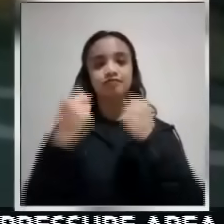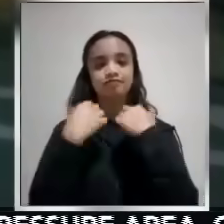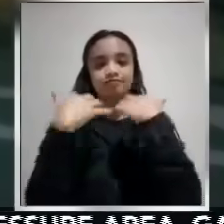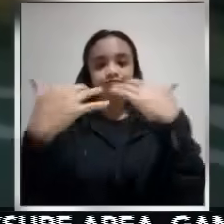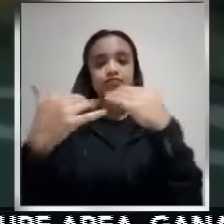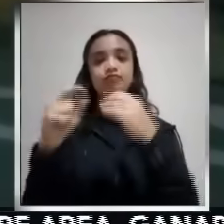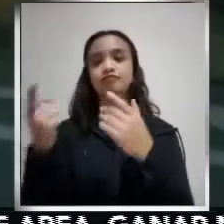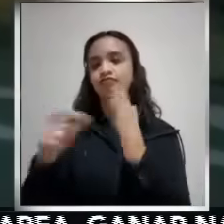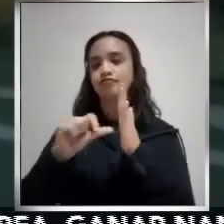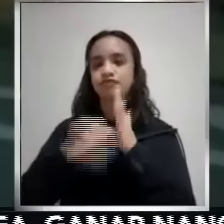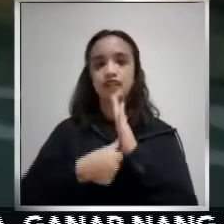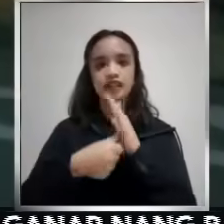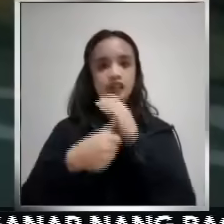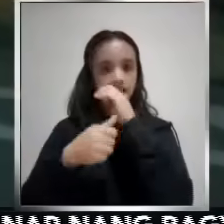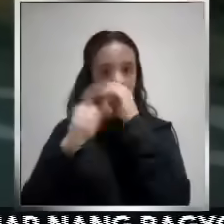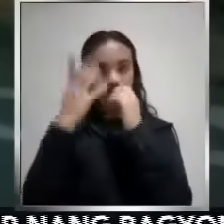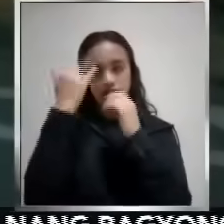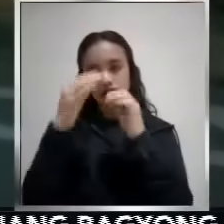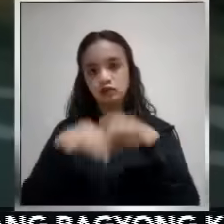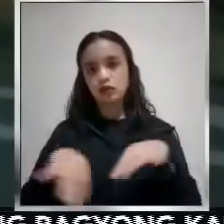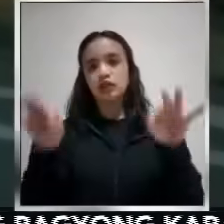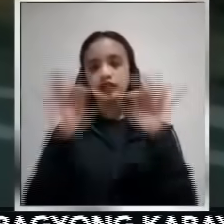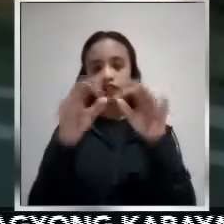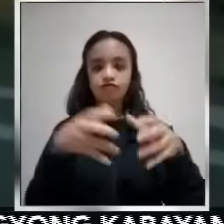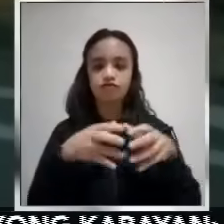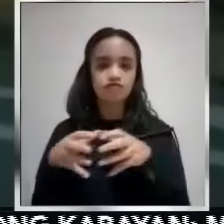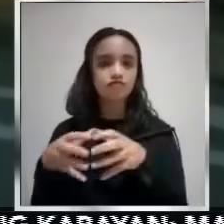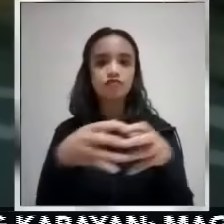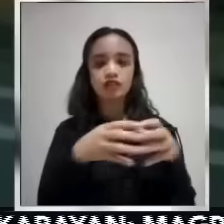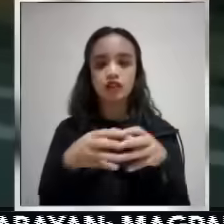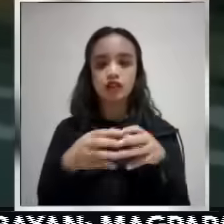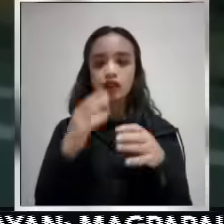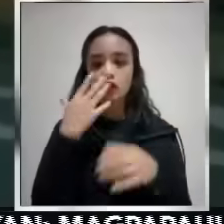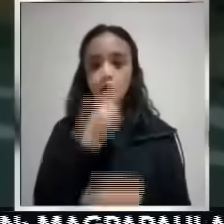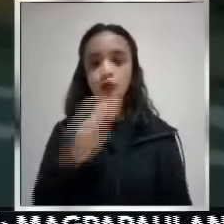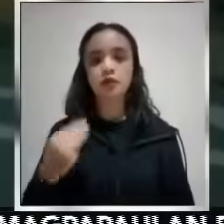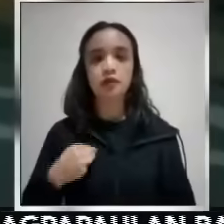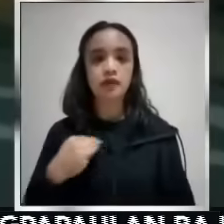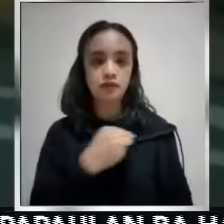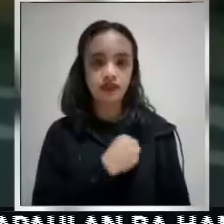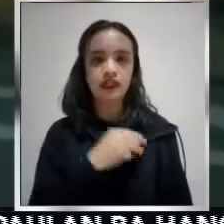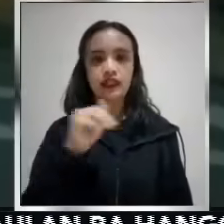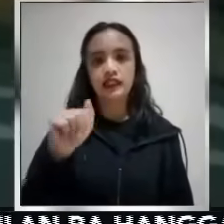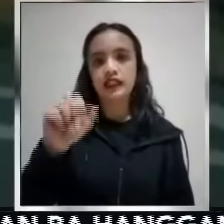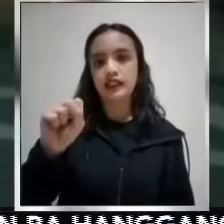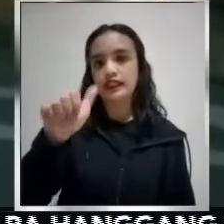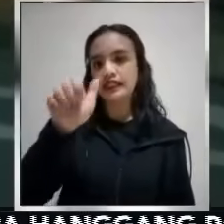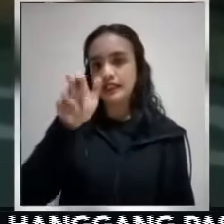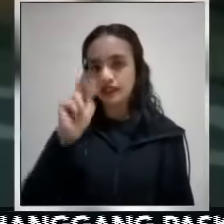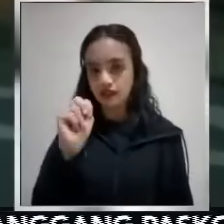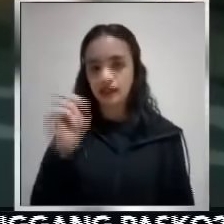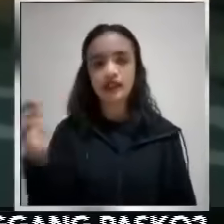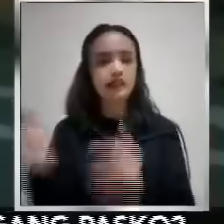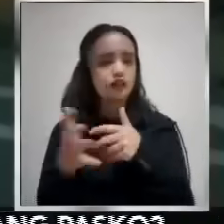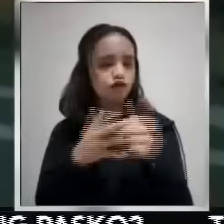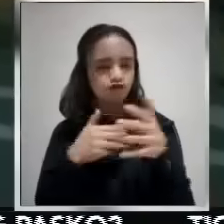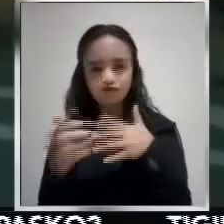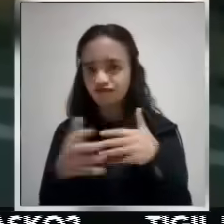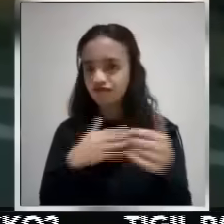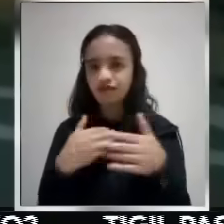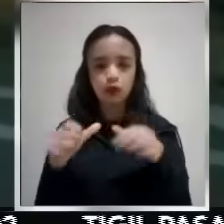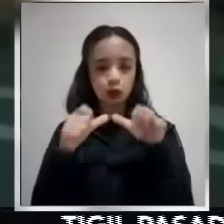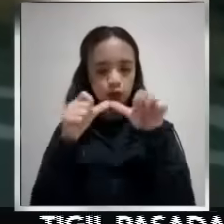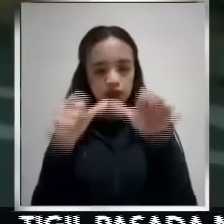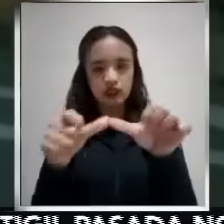kahalagahan ng pagkakaisa ng mga miyembro ng ASEAN sa gitna ng ah patuloy na paglabag sa